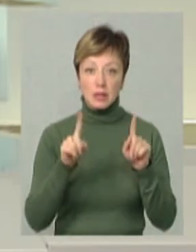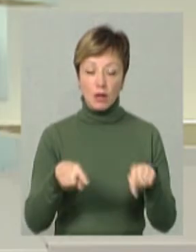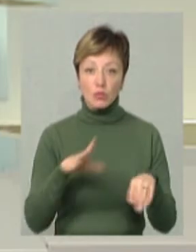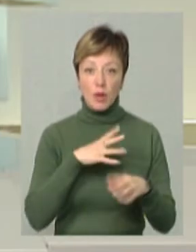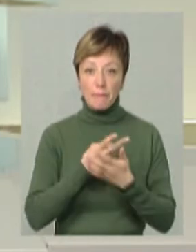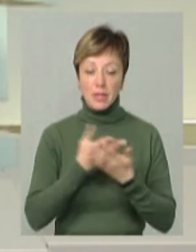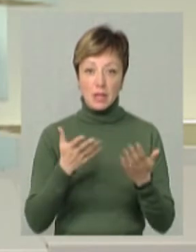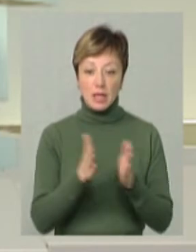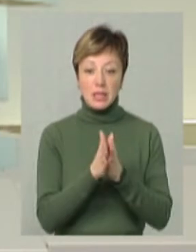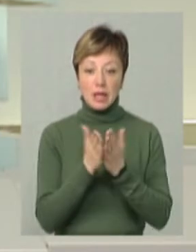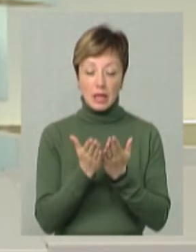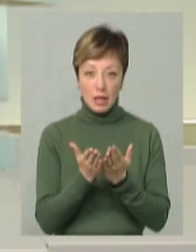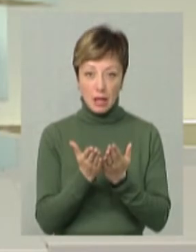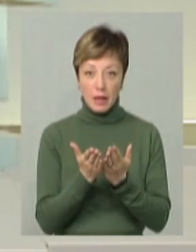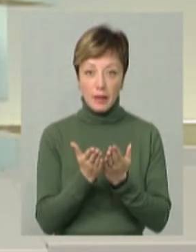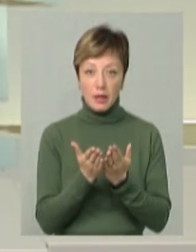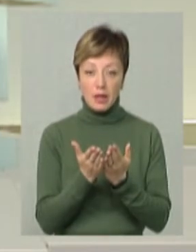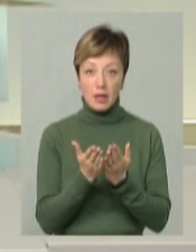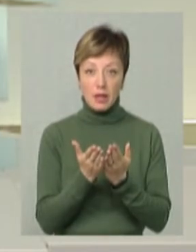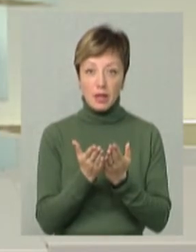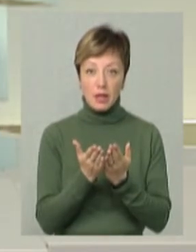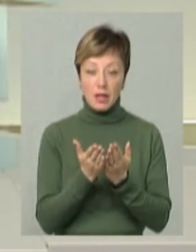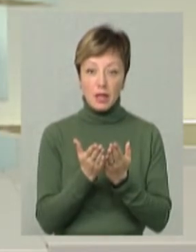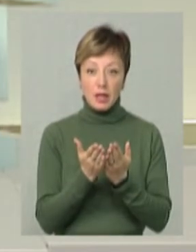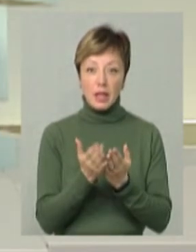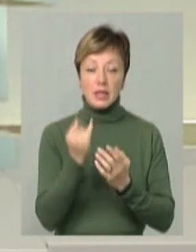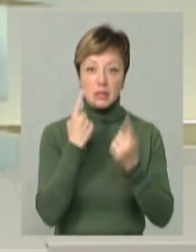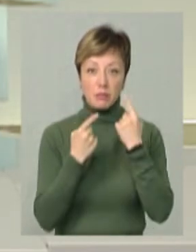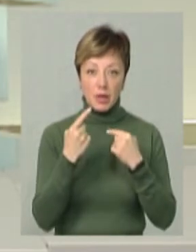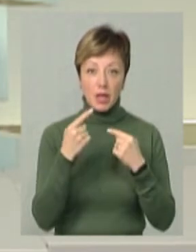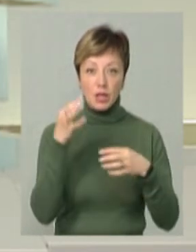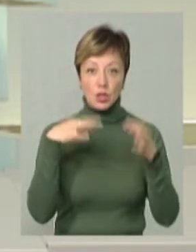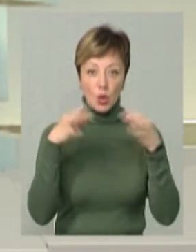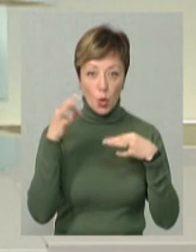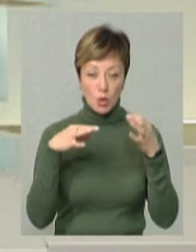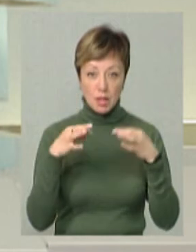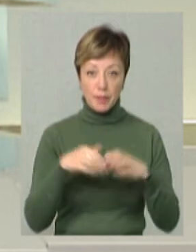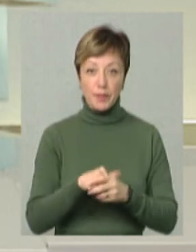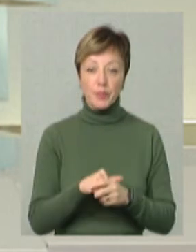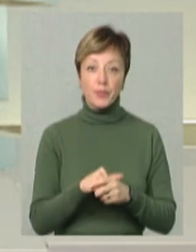була презентація книги «І сміх, і сльози» Івана Сварника,